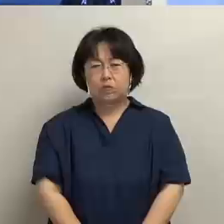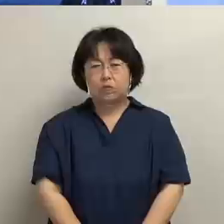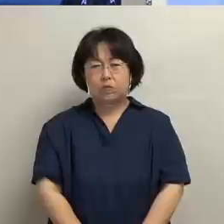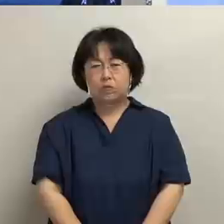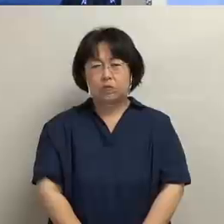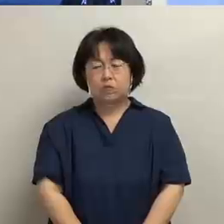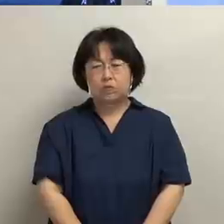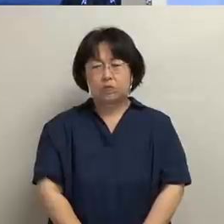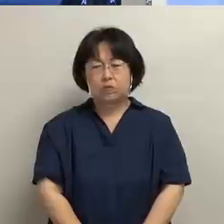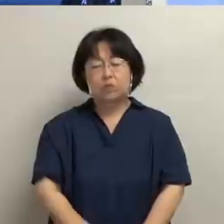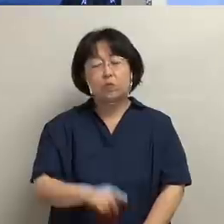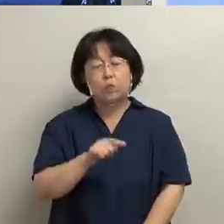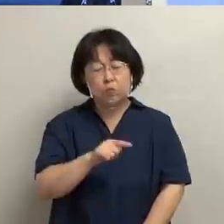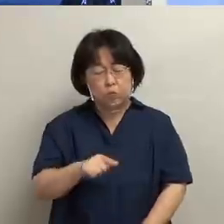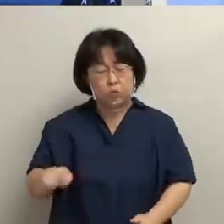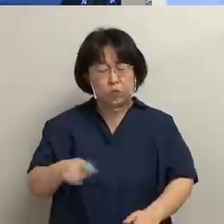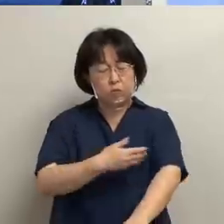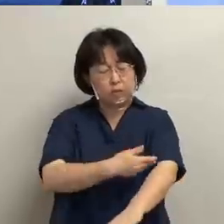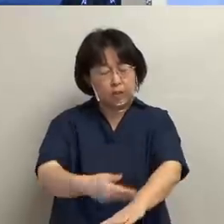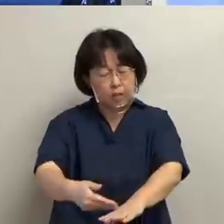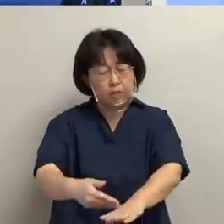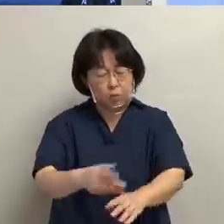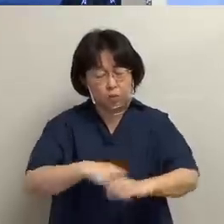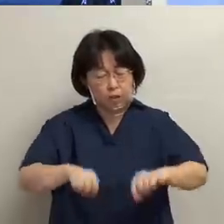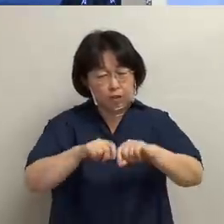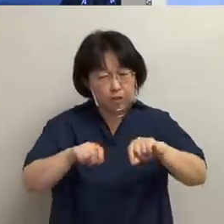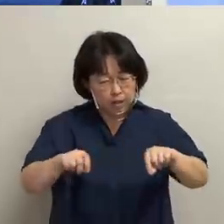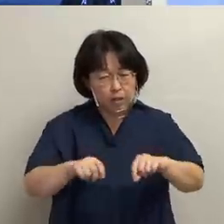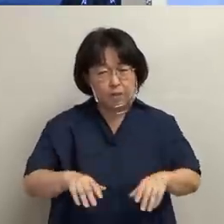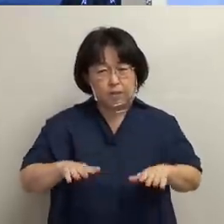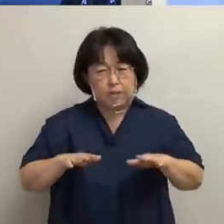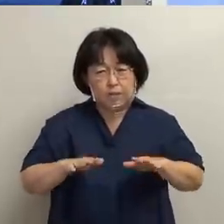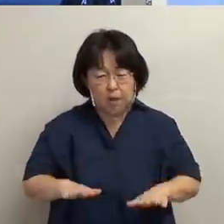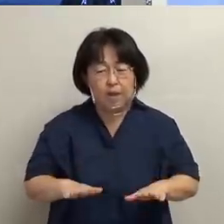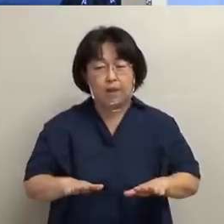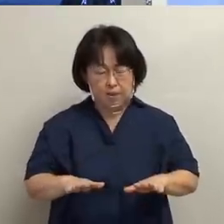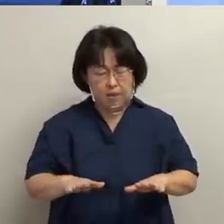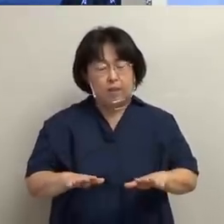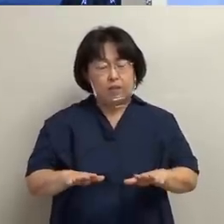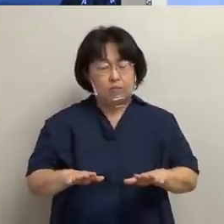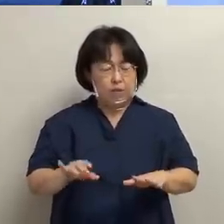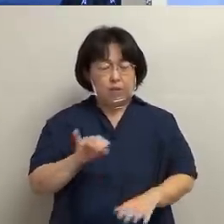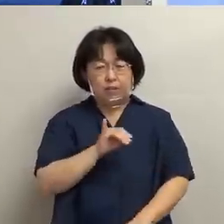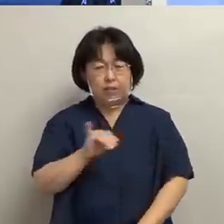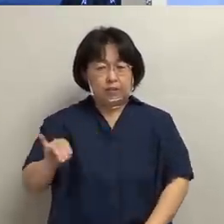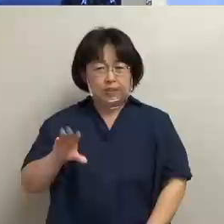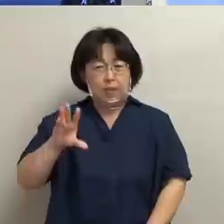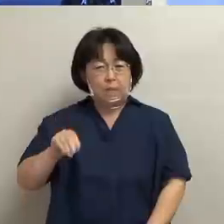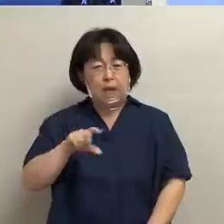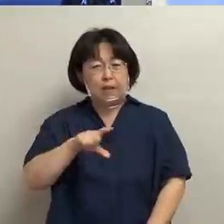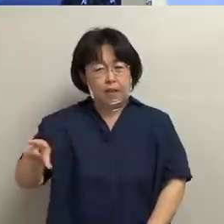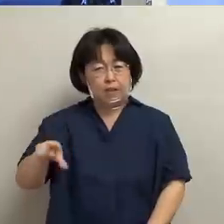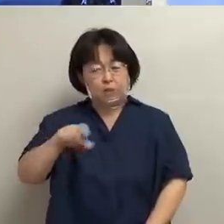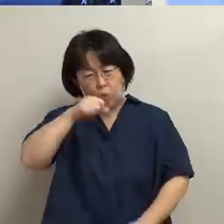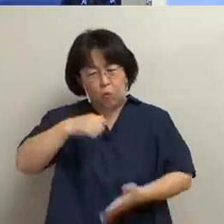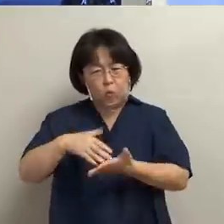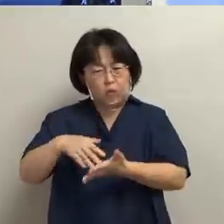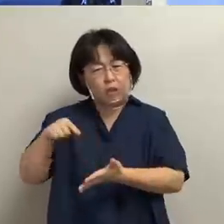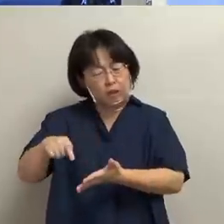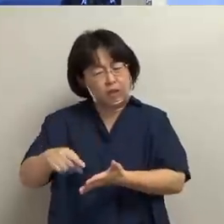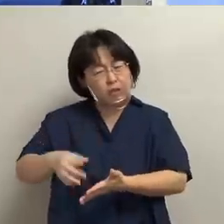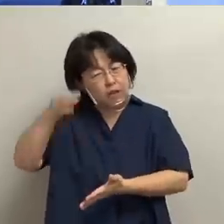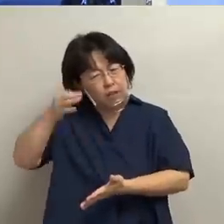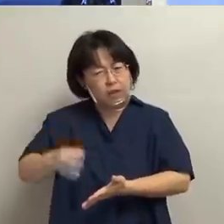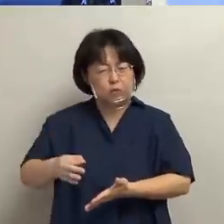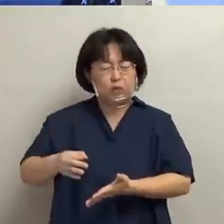そうしたことを色々考えた上でライムディーナ形でまぁ1000万円の予算多い少ないいろいろ感覚あると思うんですけども